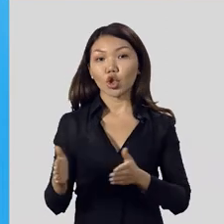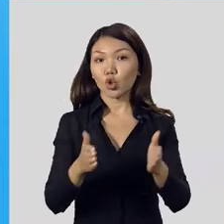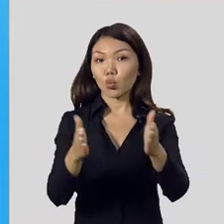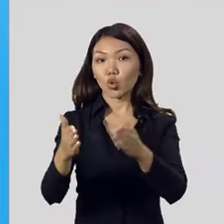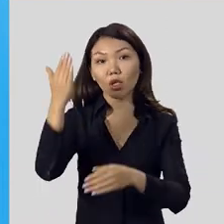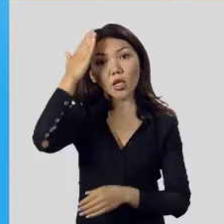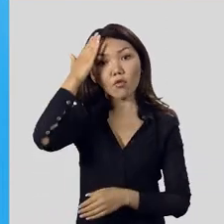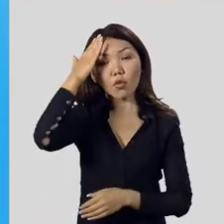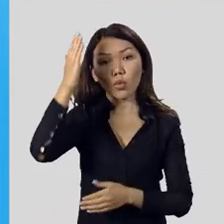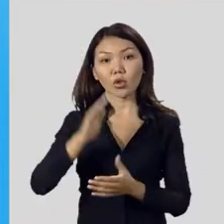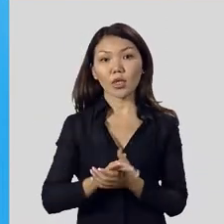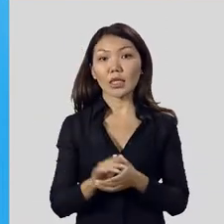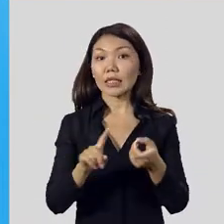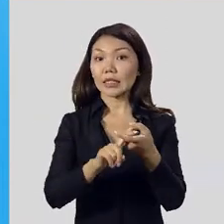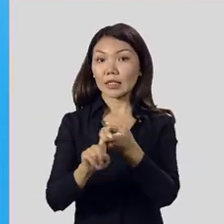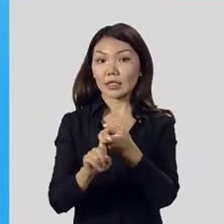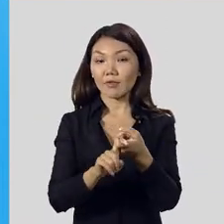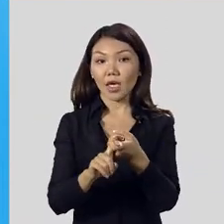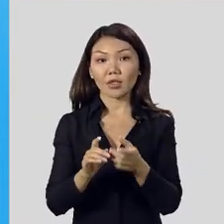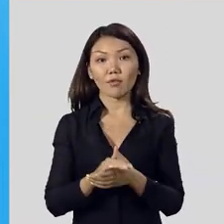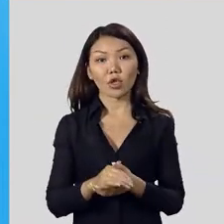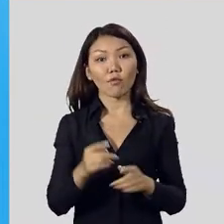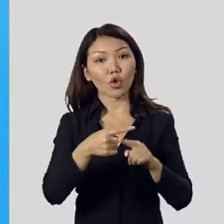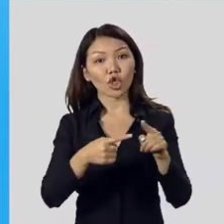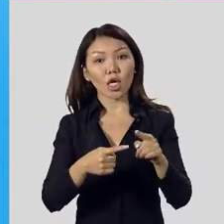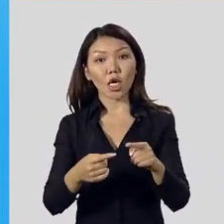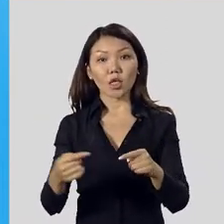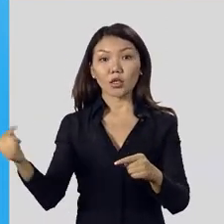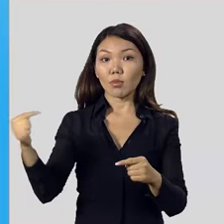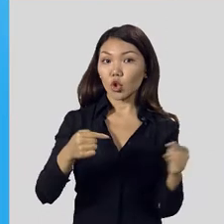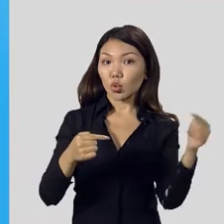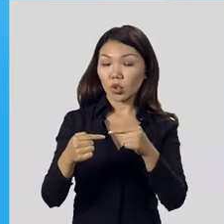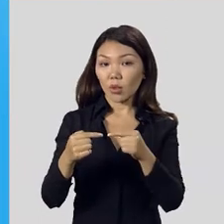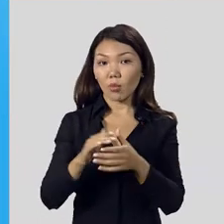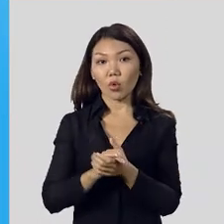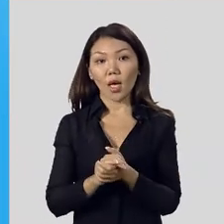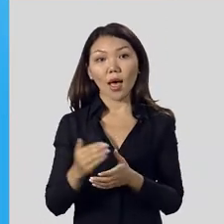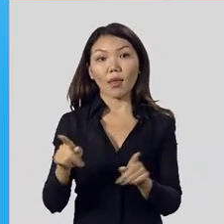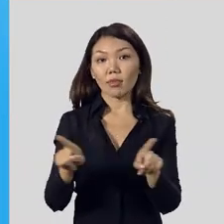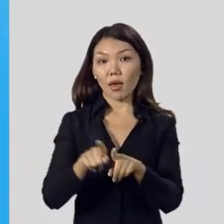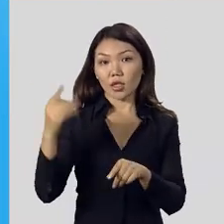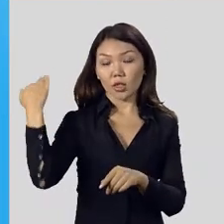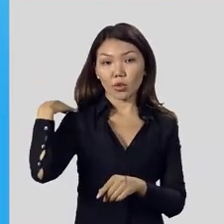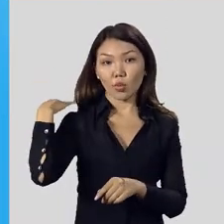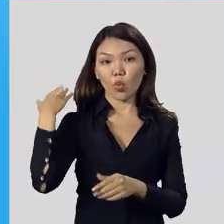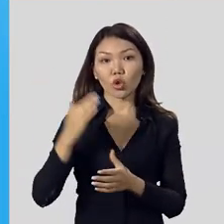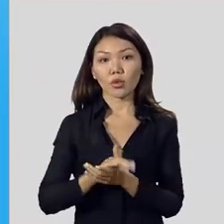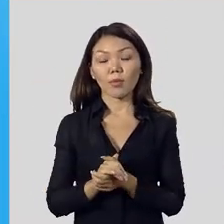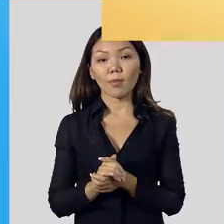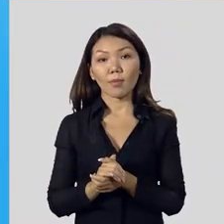мозга. Связывают его части между собой, а также со спинным мозгом. Так что